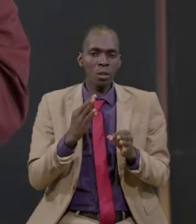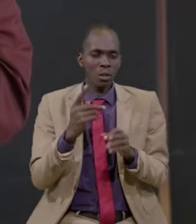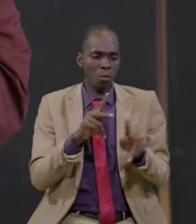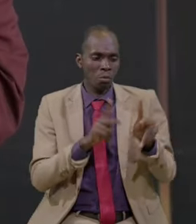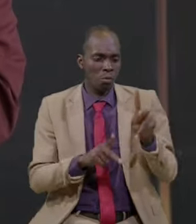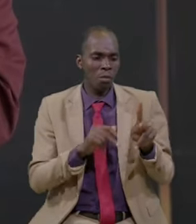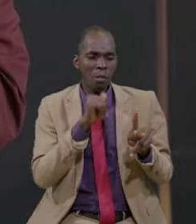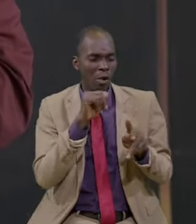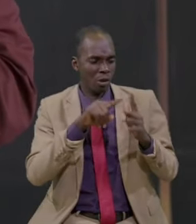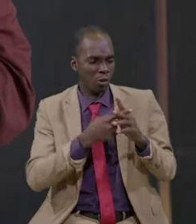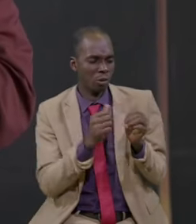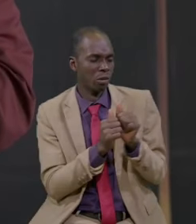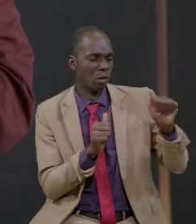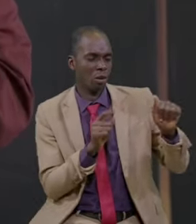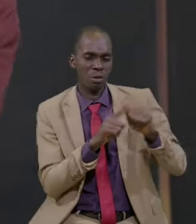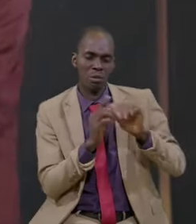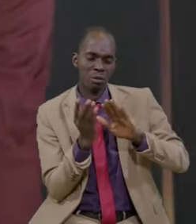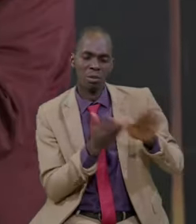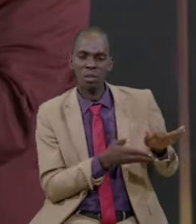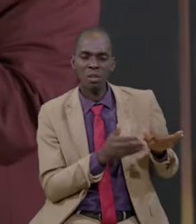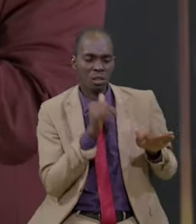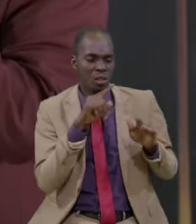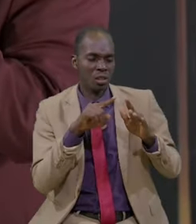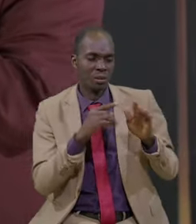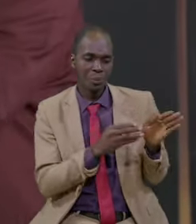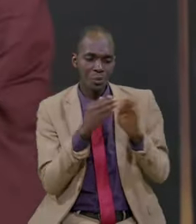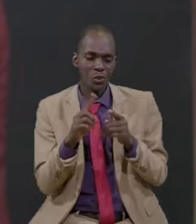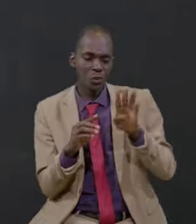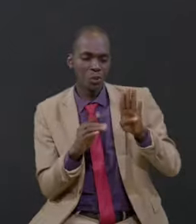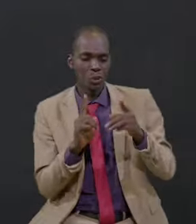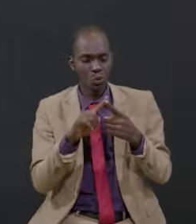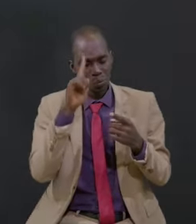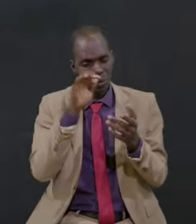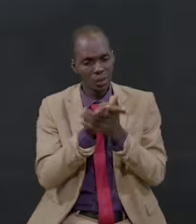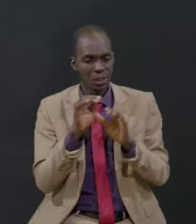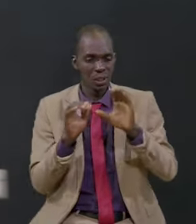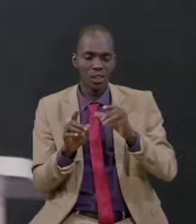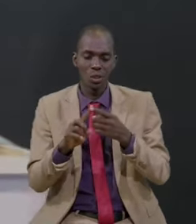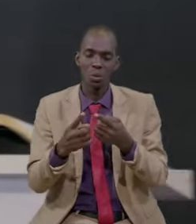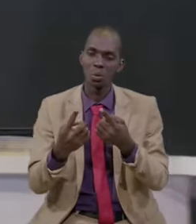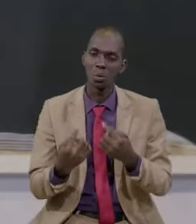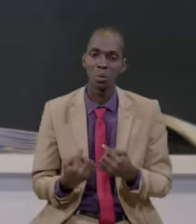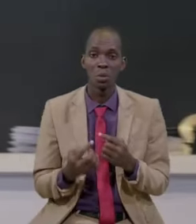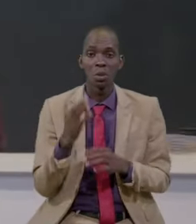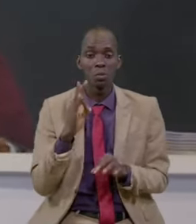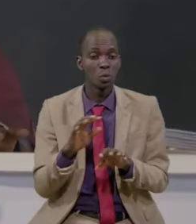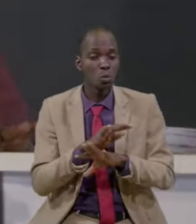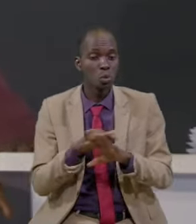abandonner, B, croire, C, venir. Si vous ne venez pas, vous ne pouvez pas